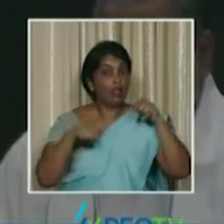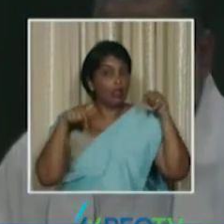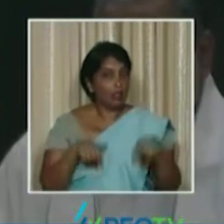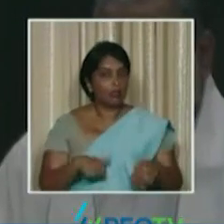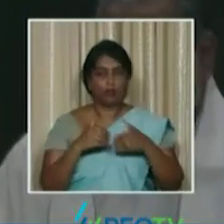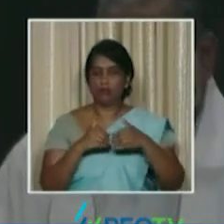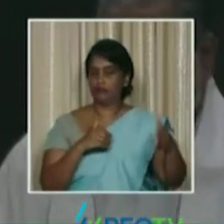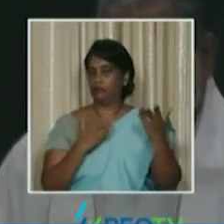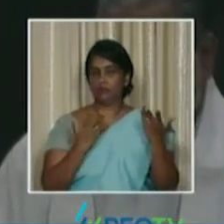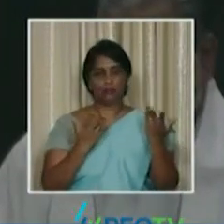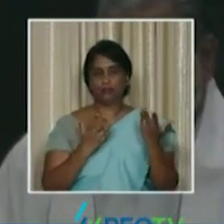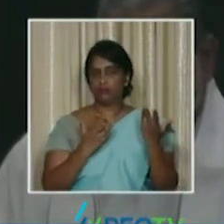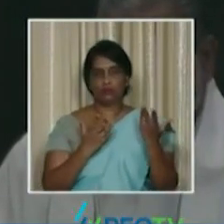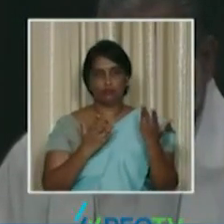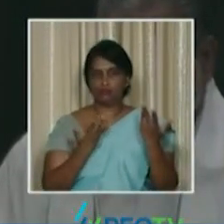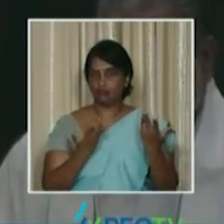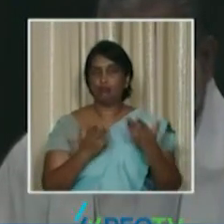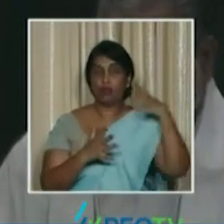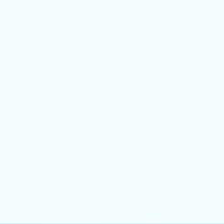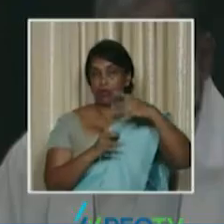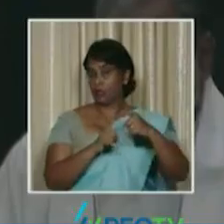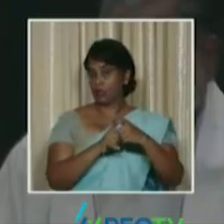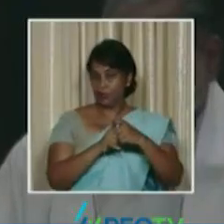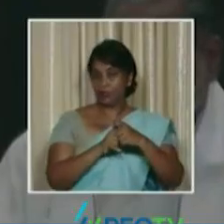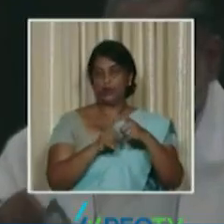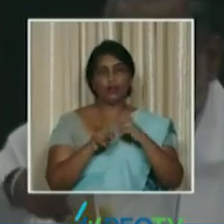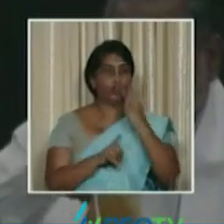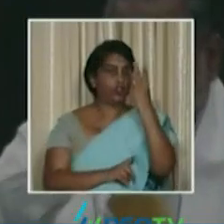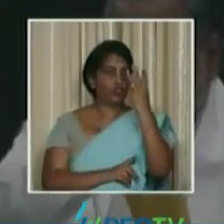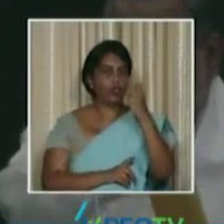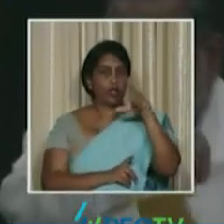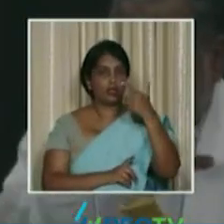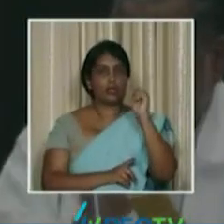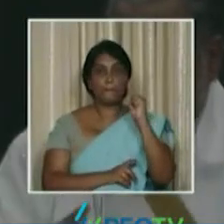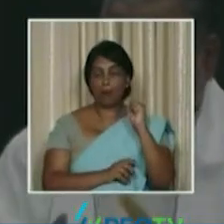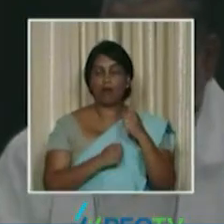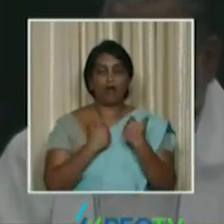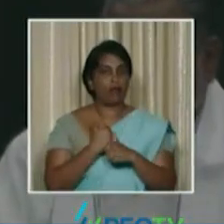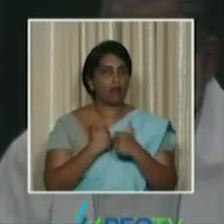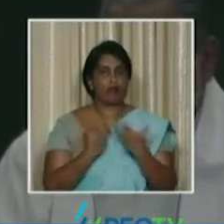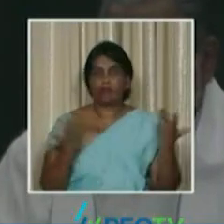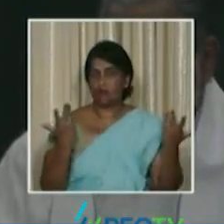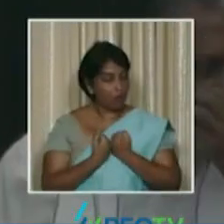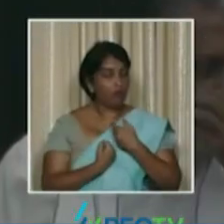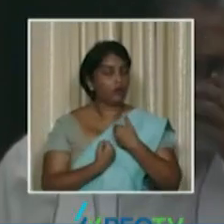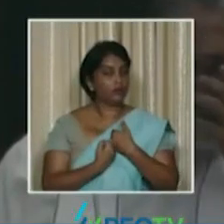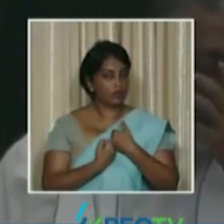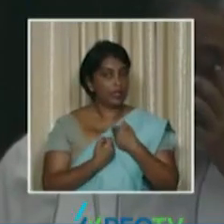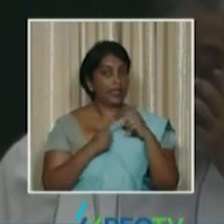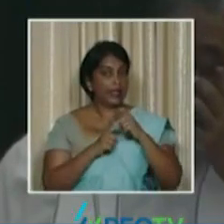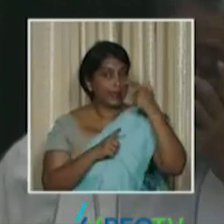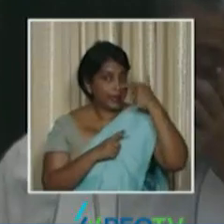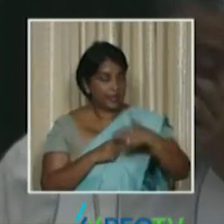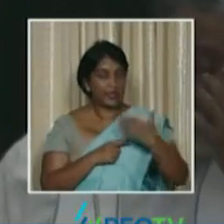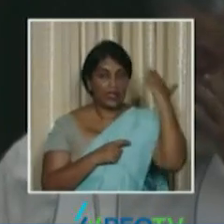ඇතිලා තියෙන තත්ත්වෙත් එක්ක එල් නීනෝ තත්ත්වයේ හෝ මේ නියක තත්ත්වෙ හින්දා 3750ක්වත් අපිට උත්පාදනය කරන්න බැරි තත්ත්වයක් ඇතිලා තියෙන්නේ ඊසල් හෝ